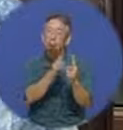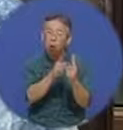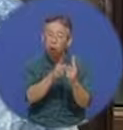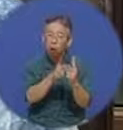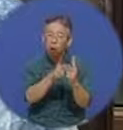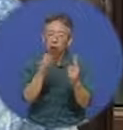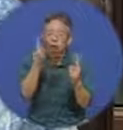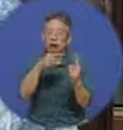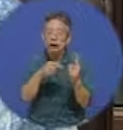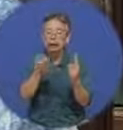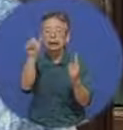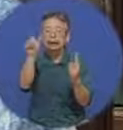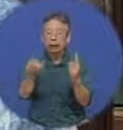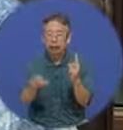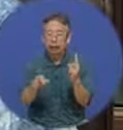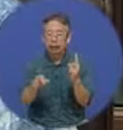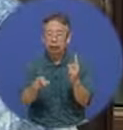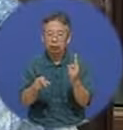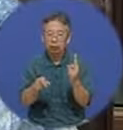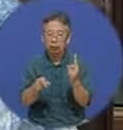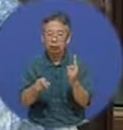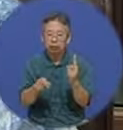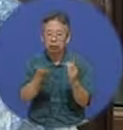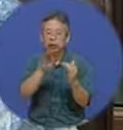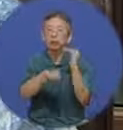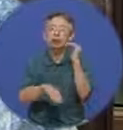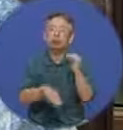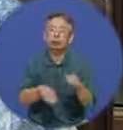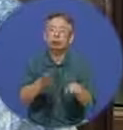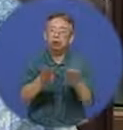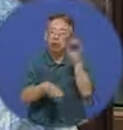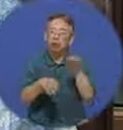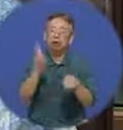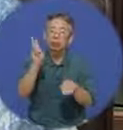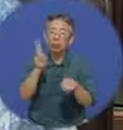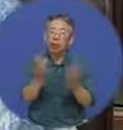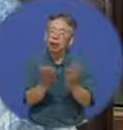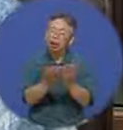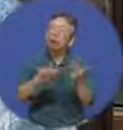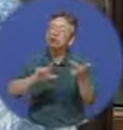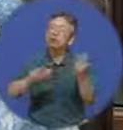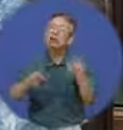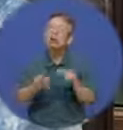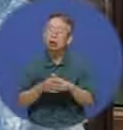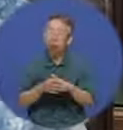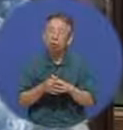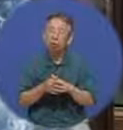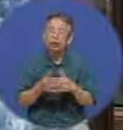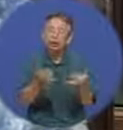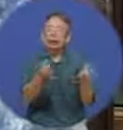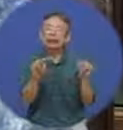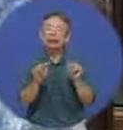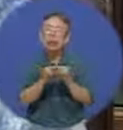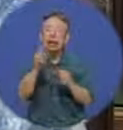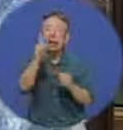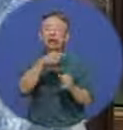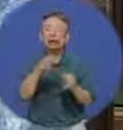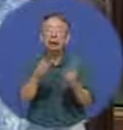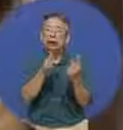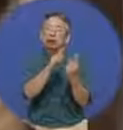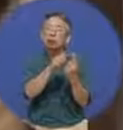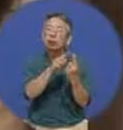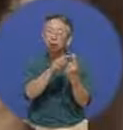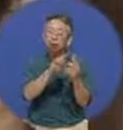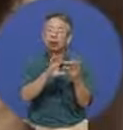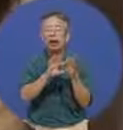人格をね侵害するような、そういうものが、これは学校ではないんですけども、まあどちらかというと社会人とのという